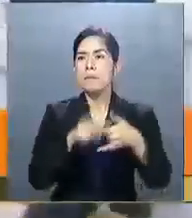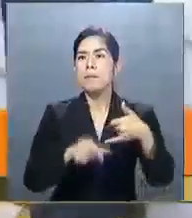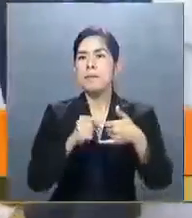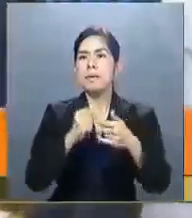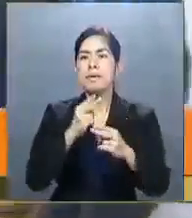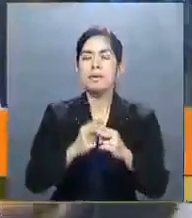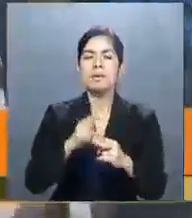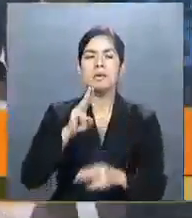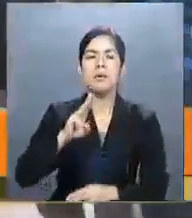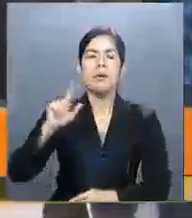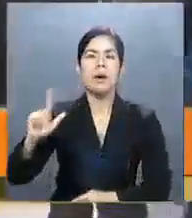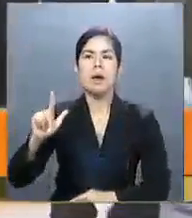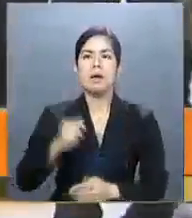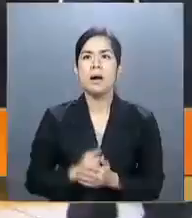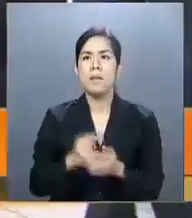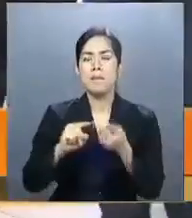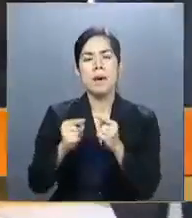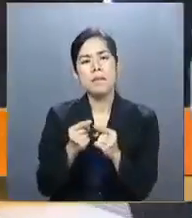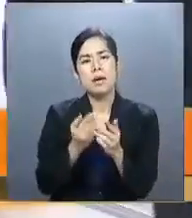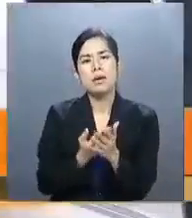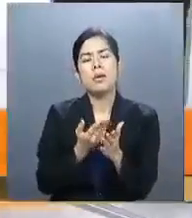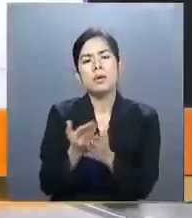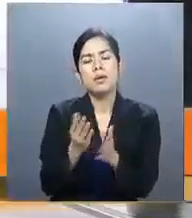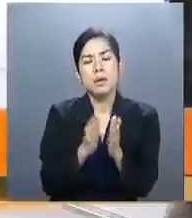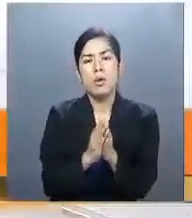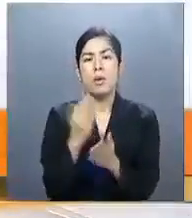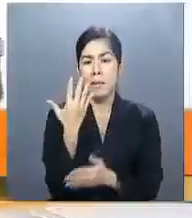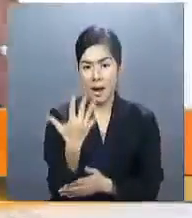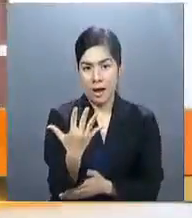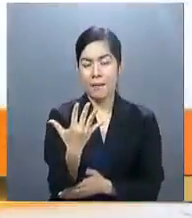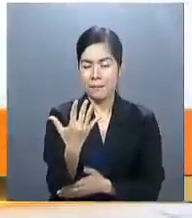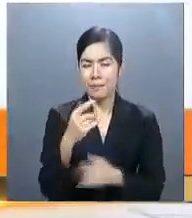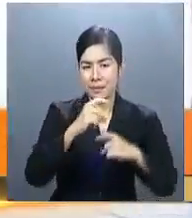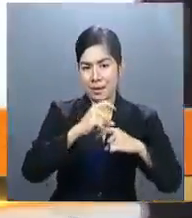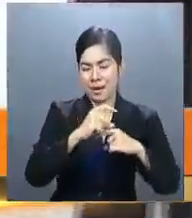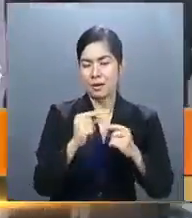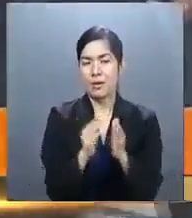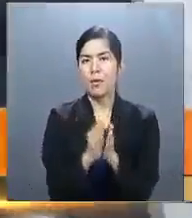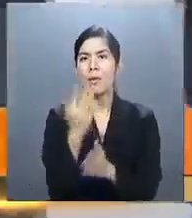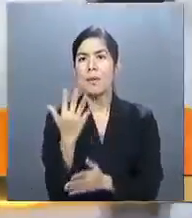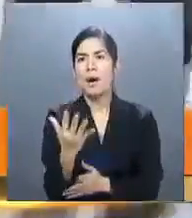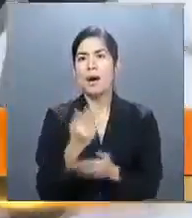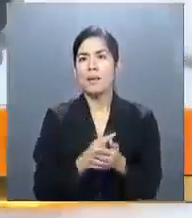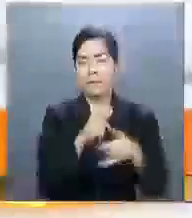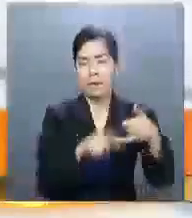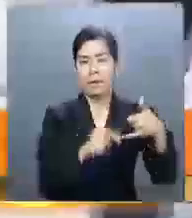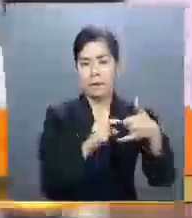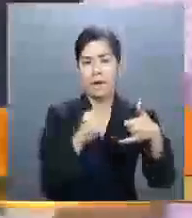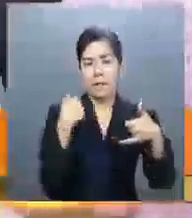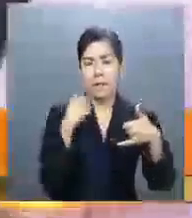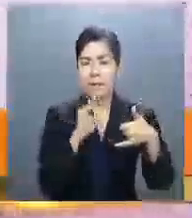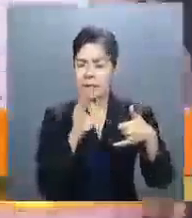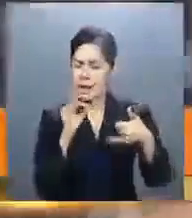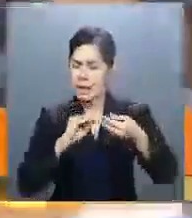และนางสุดารัตน์ได้รวมเงินกันซื้อทั้งหมด5ใบโดยนางเรวดีเป็นคนเลือกตัวเลขแล้วก็จ่ายเงิน